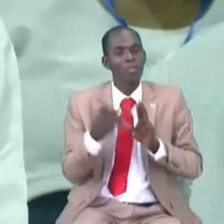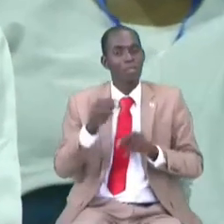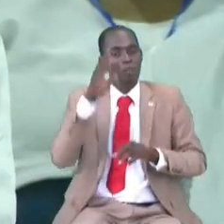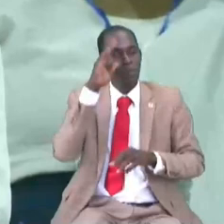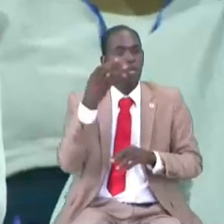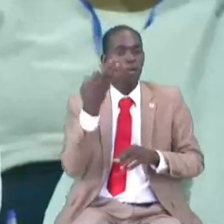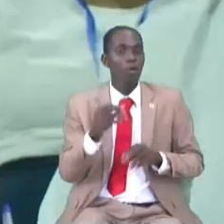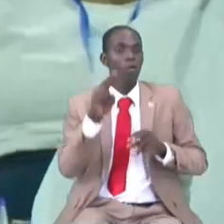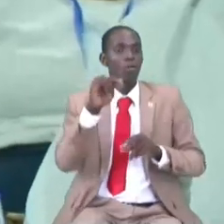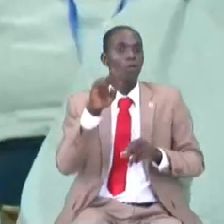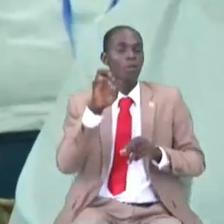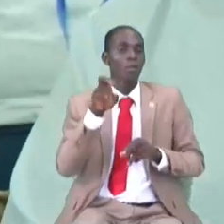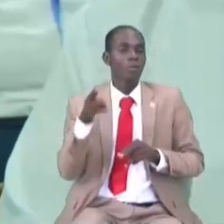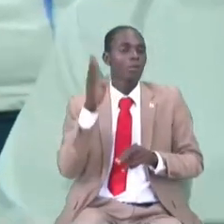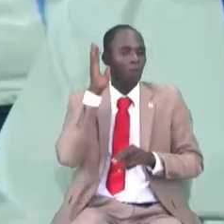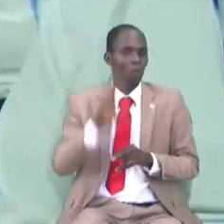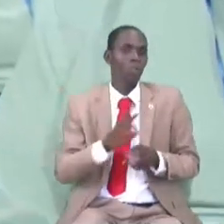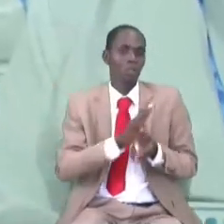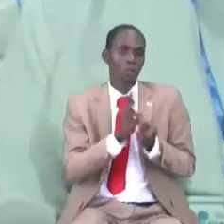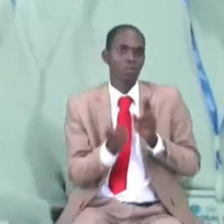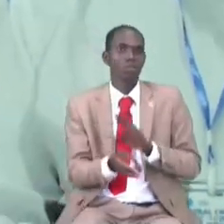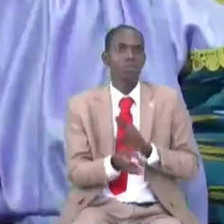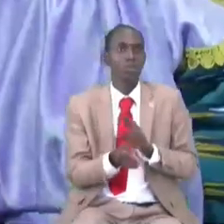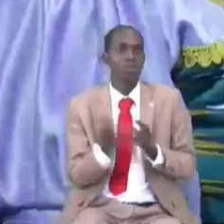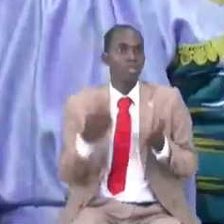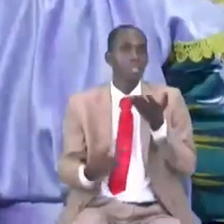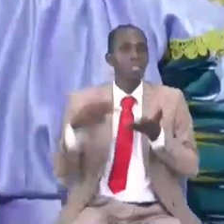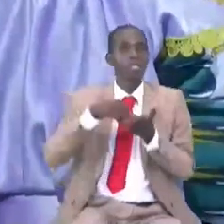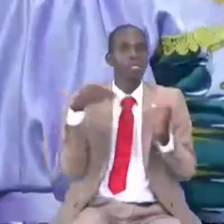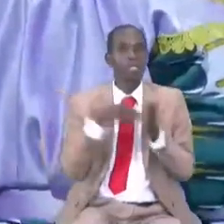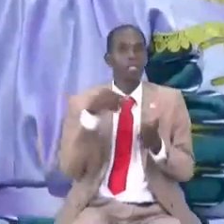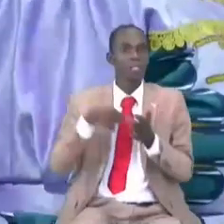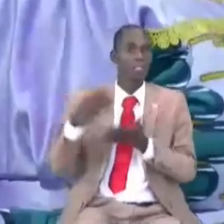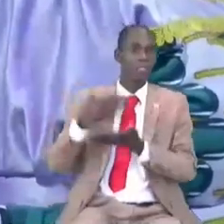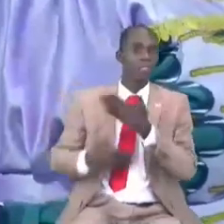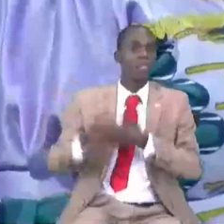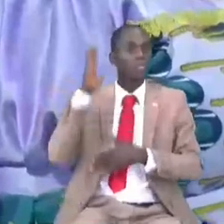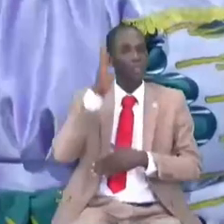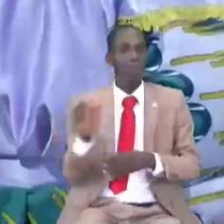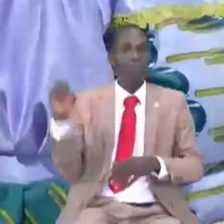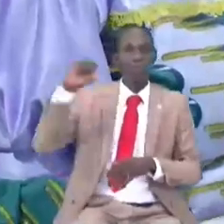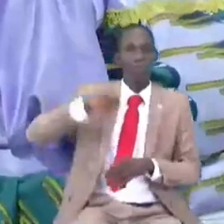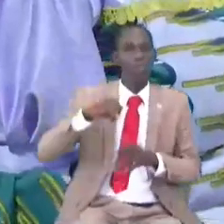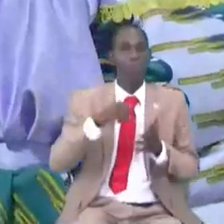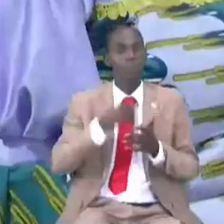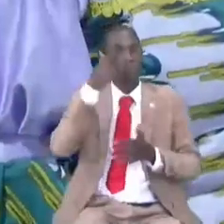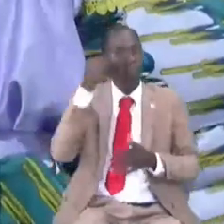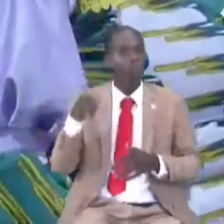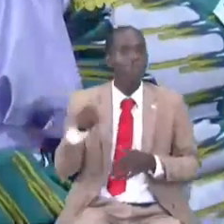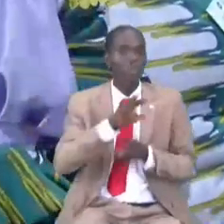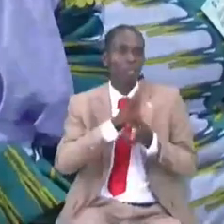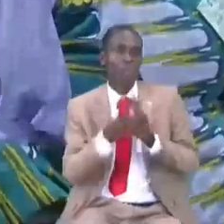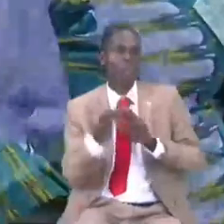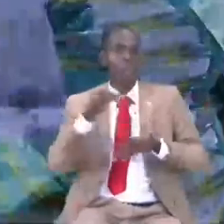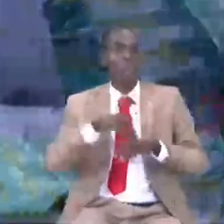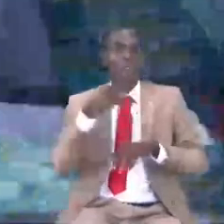et la condamneront. Parce qu'ils se repentirent à la prédication de Jonas. Et voici,